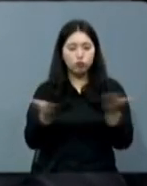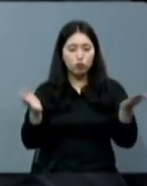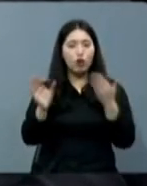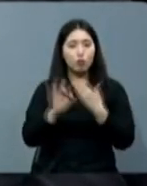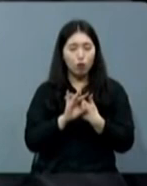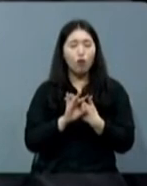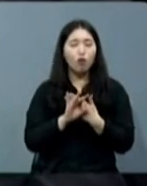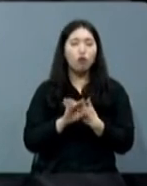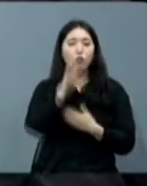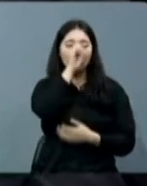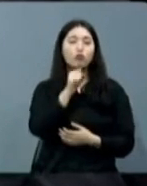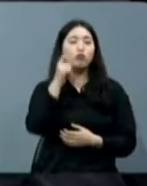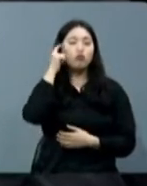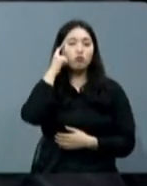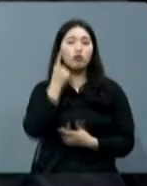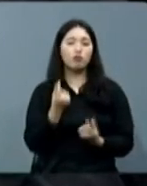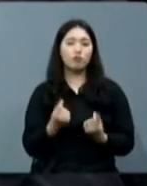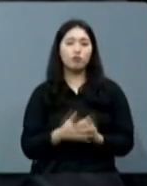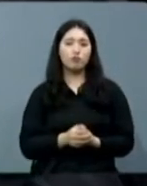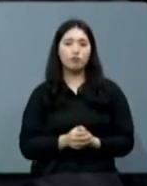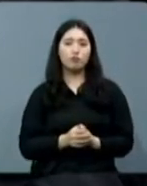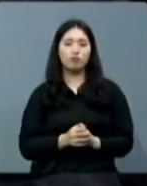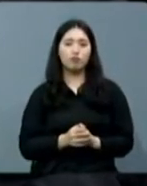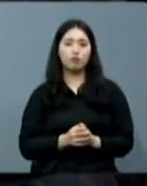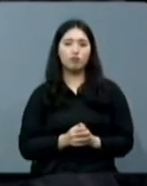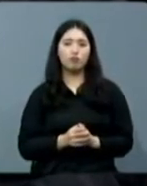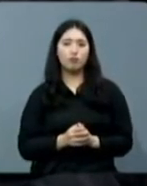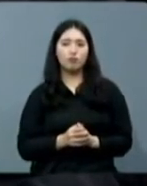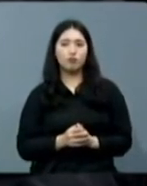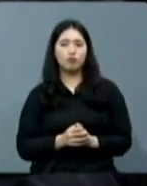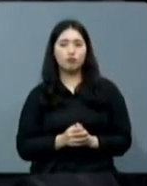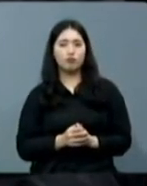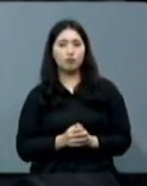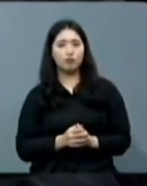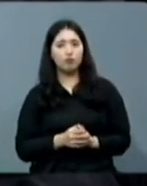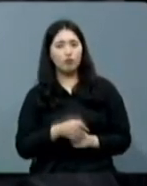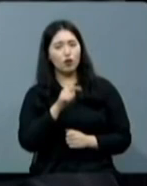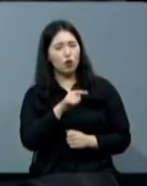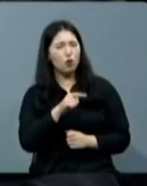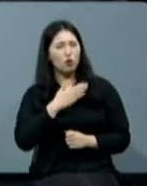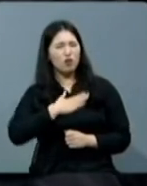그 참 좋은 생각인 것 같습니다. 네. 네. 아 이것도 기분 나쁘게 듣지